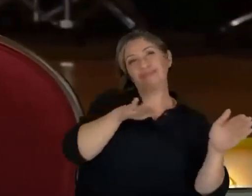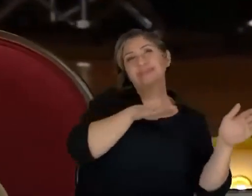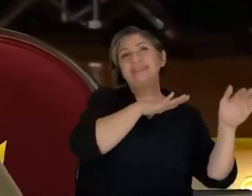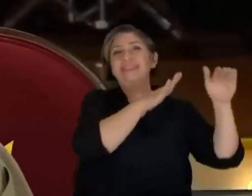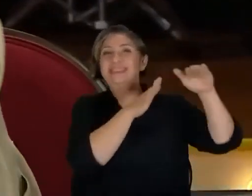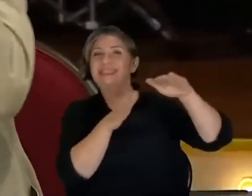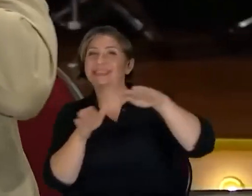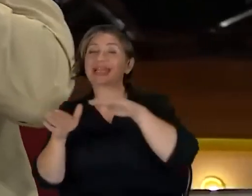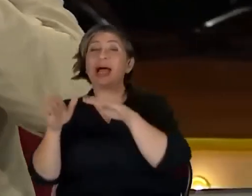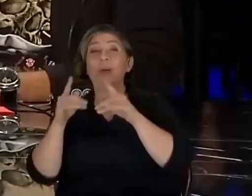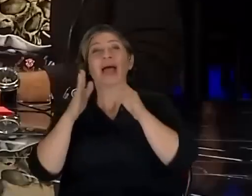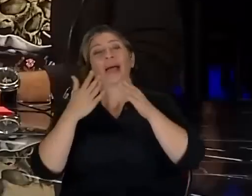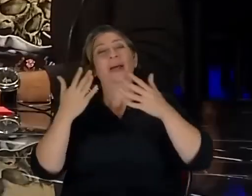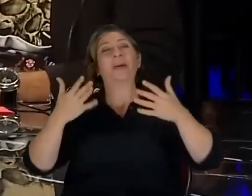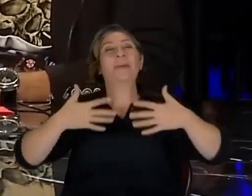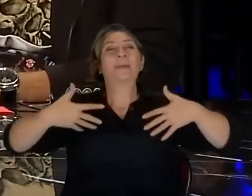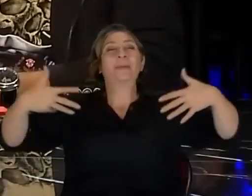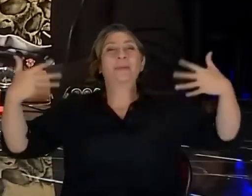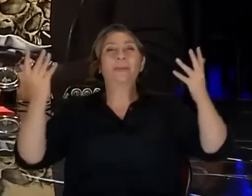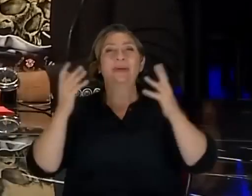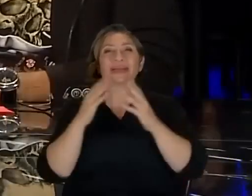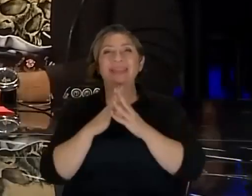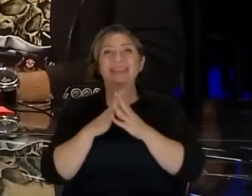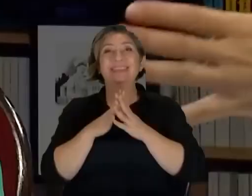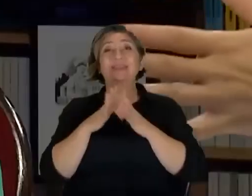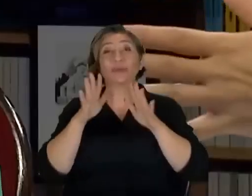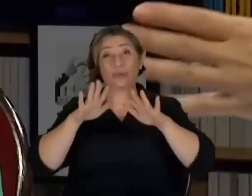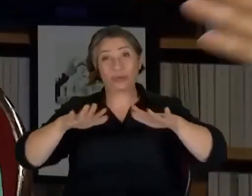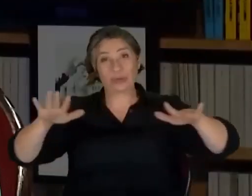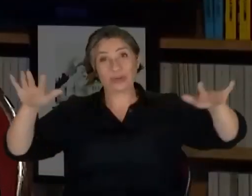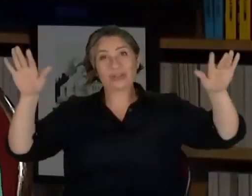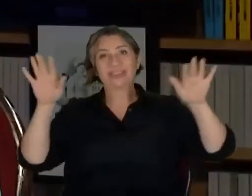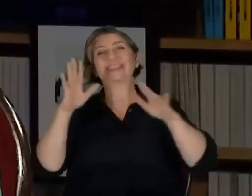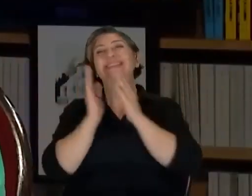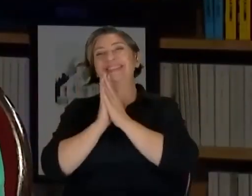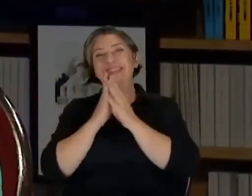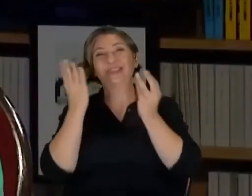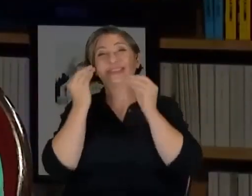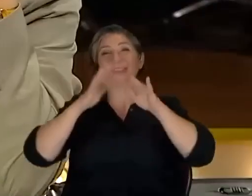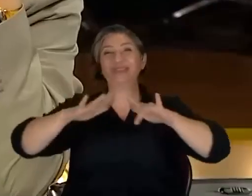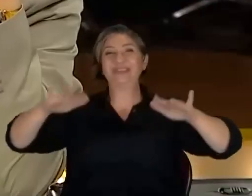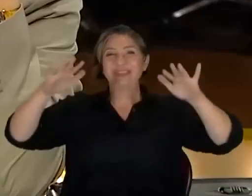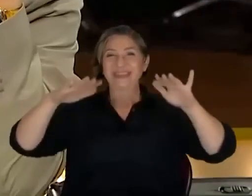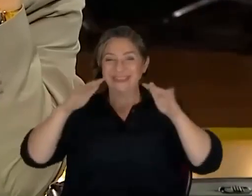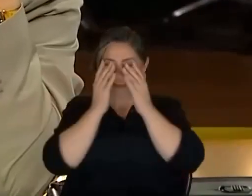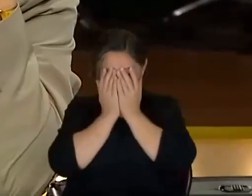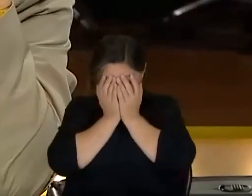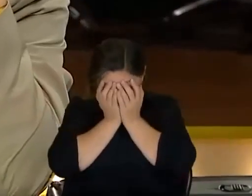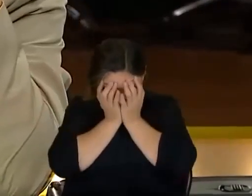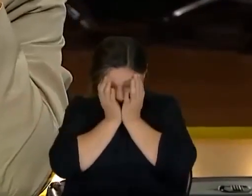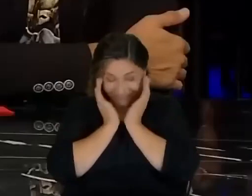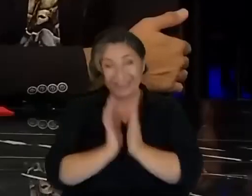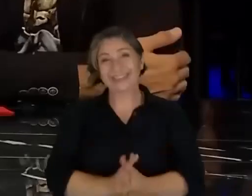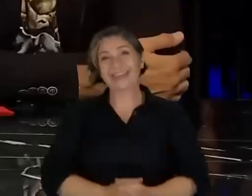halının üzerindeymiş evet, gibi. Evet, aynen öyle. Çok güzel kaydı. Çok güzel uçuştuk. Uçtuk. Çok güzel uçuştuk. Çok güzel